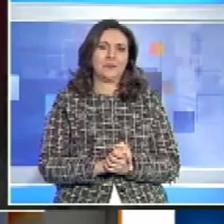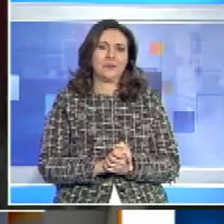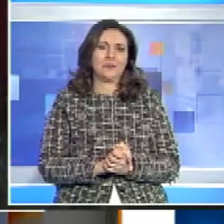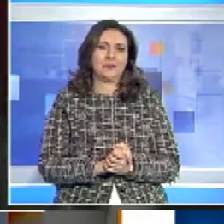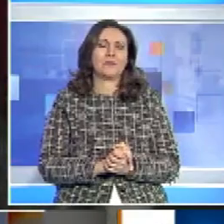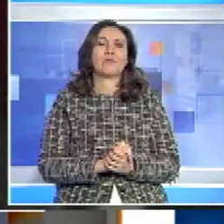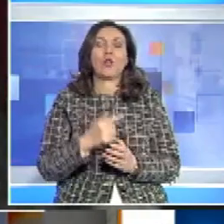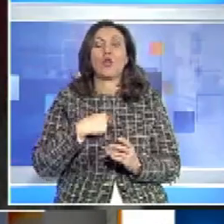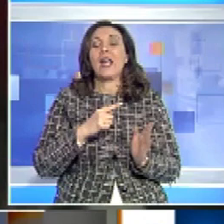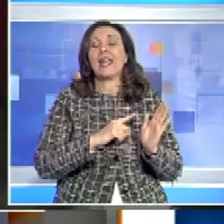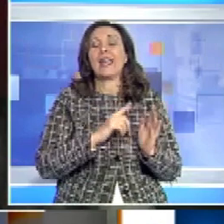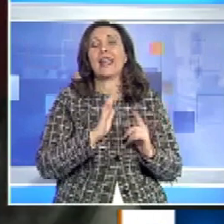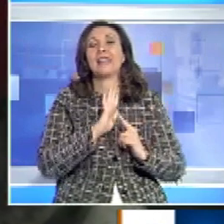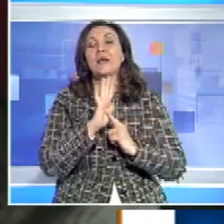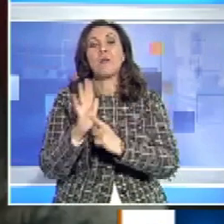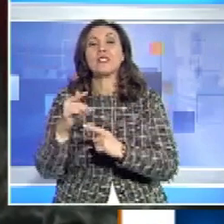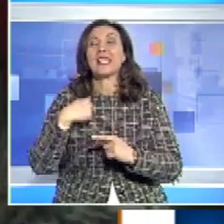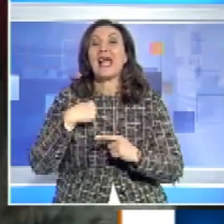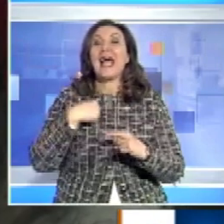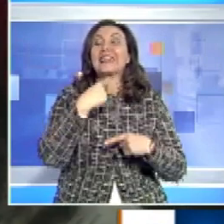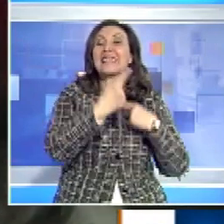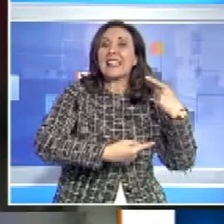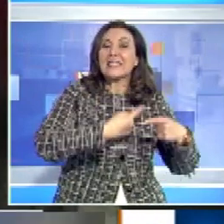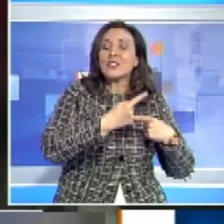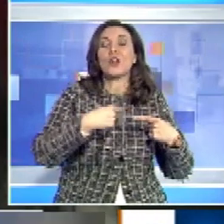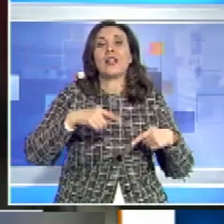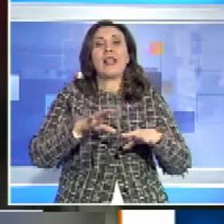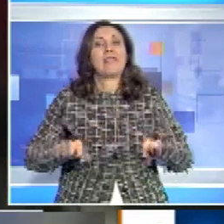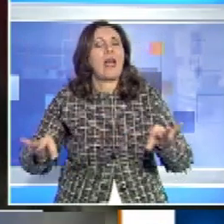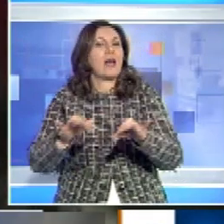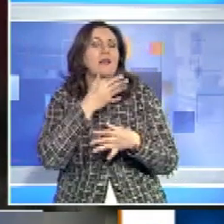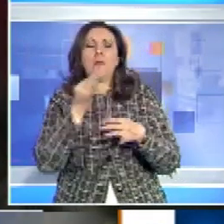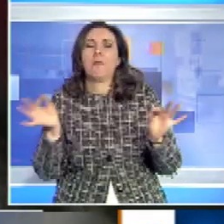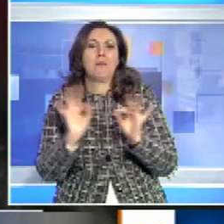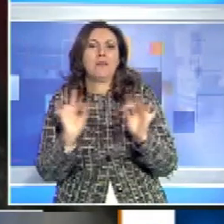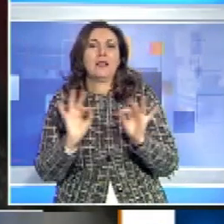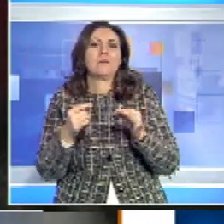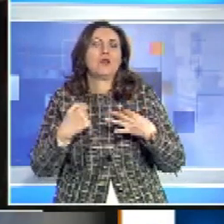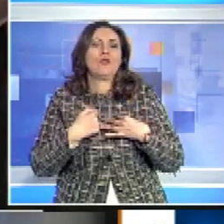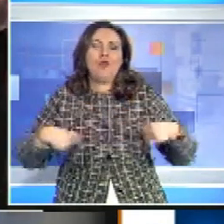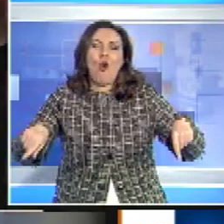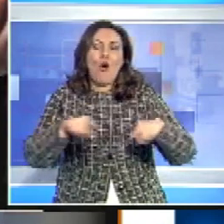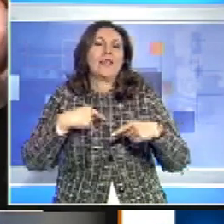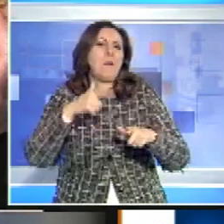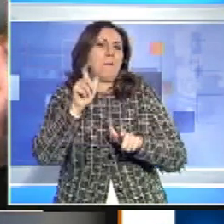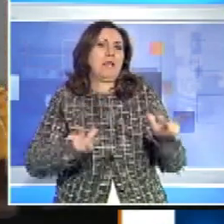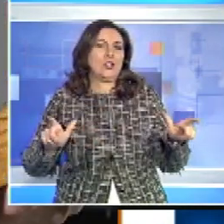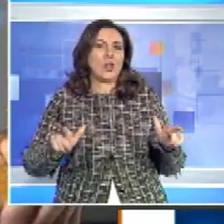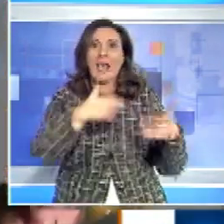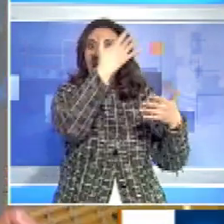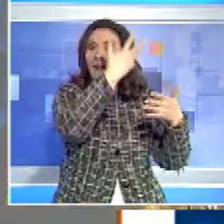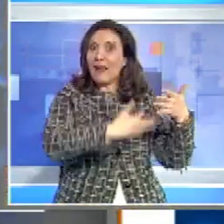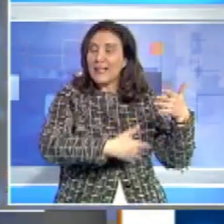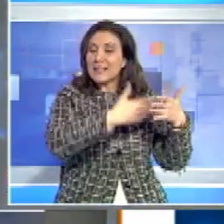Dimostrare che a parte le nostre tradizioni e questa terra meravigliosa, ci siamo anche noi persone. Nella tracklist ci sono